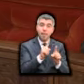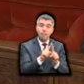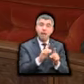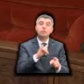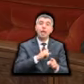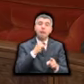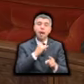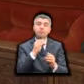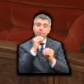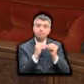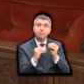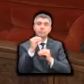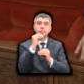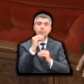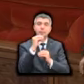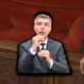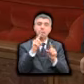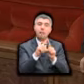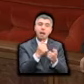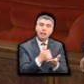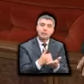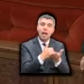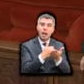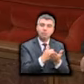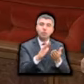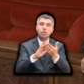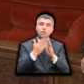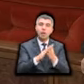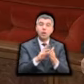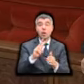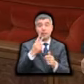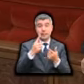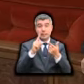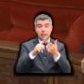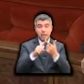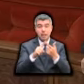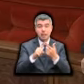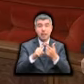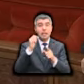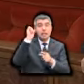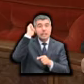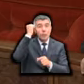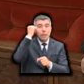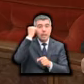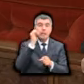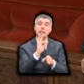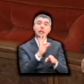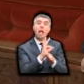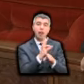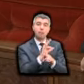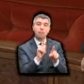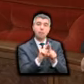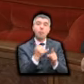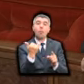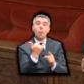ناجح، وهذا بفضل هذه السياسه ودعم المجتمع المدني. جوج، فيما يخص التكوين المهني كاين تجارب قويه اللي